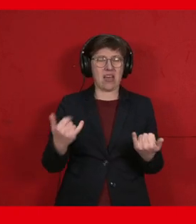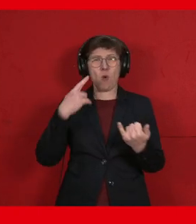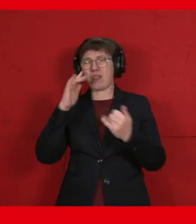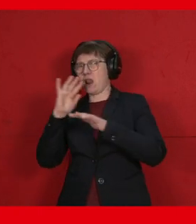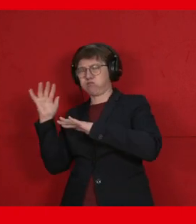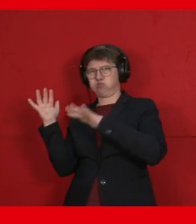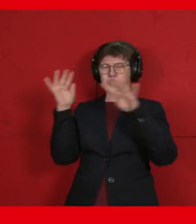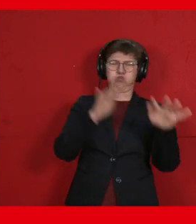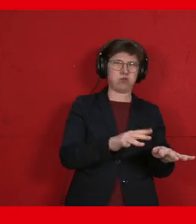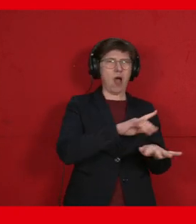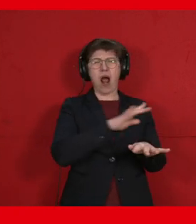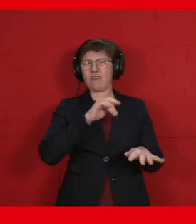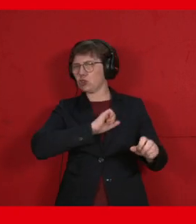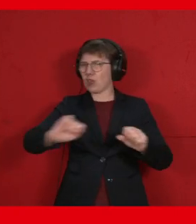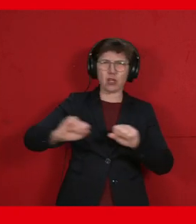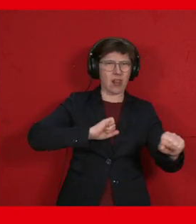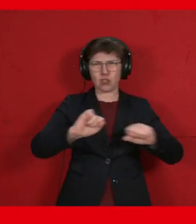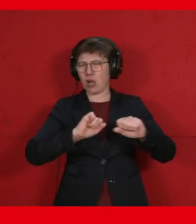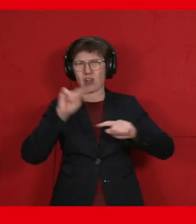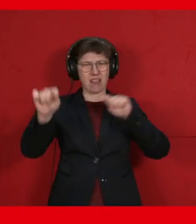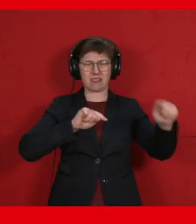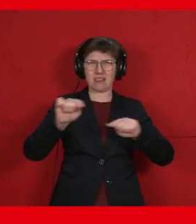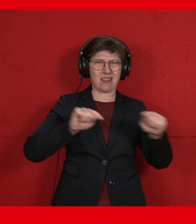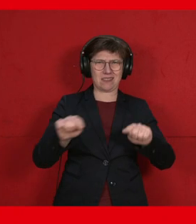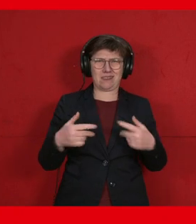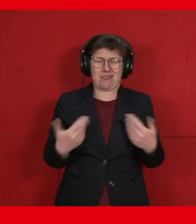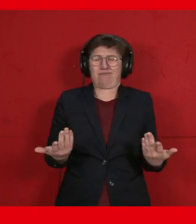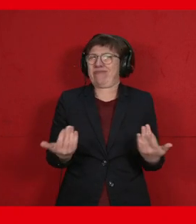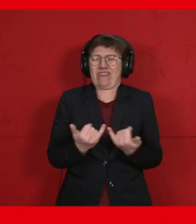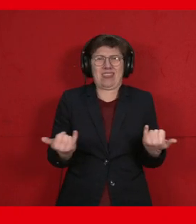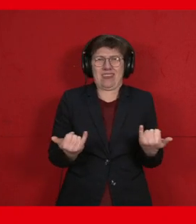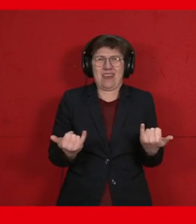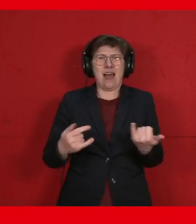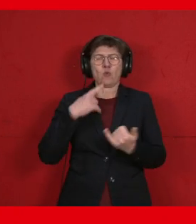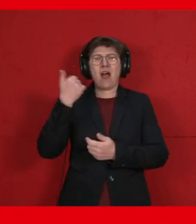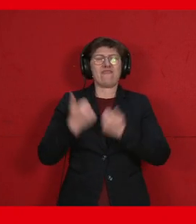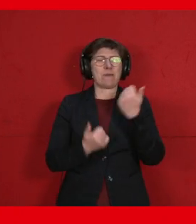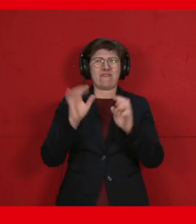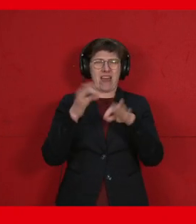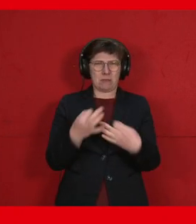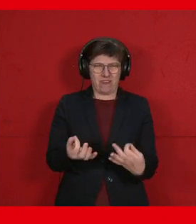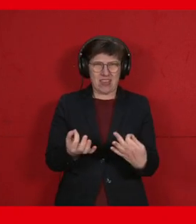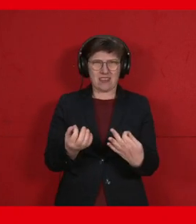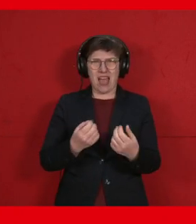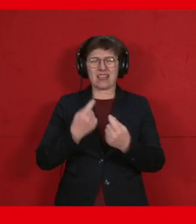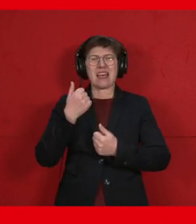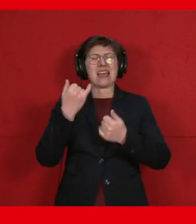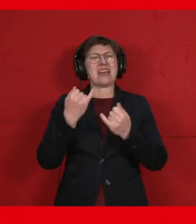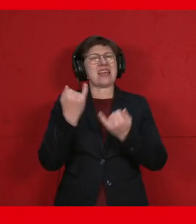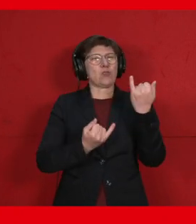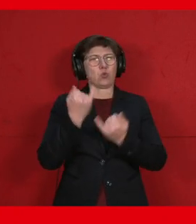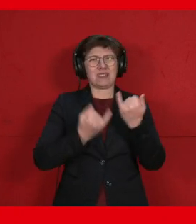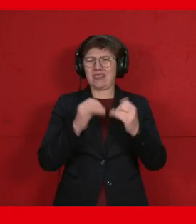alles zur gleichen Zeit. Jeder will alles ganz schnell tun. Und ich kann hier auch nur noch mal appellieren an die Wettbewerbsfähigkeit. Es kann die Industrie nicht